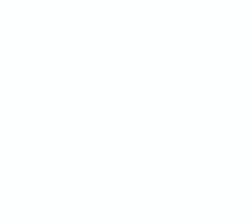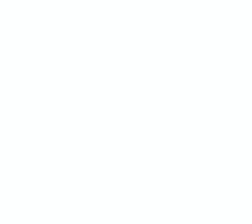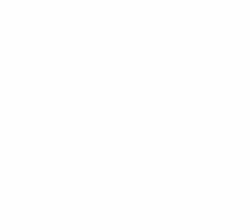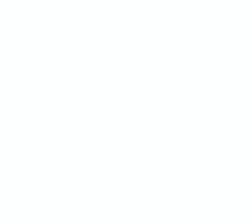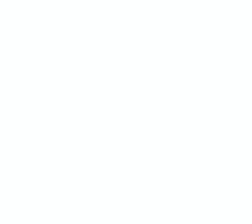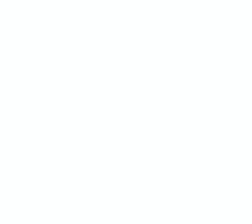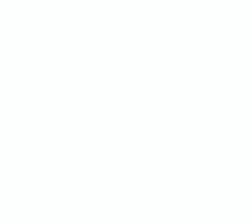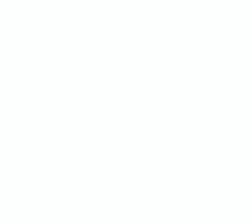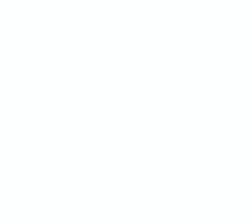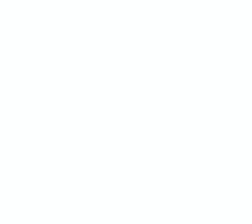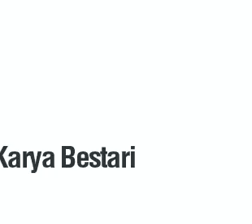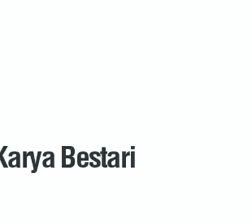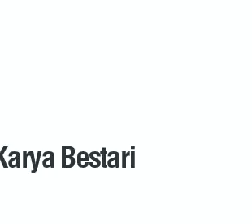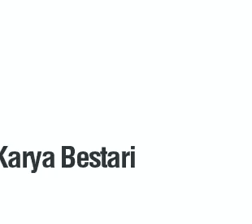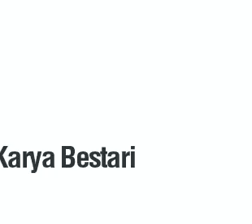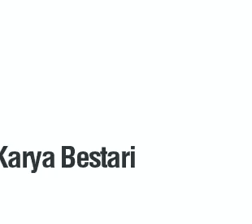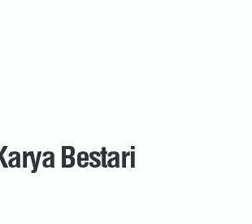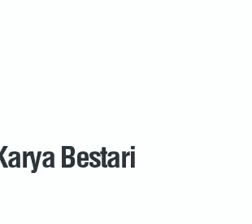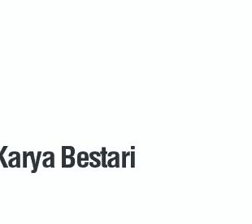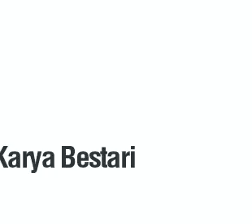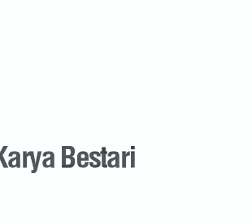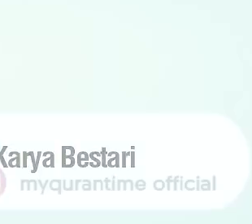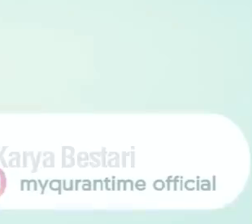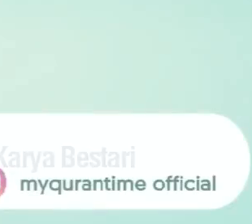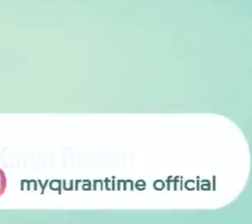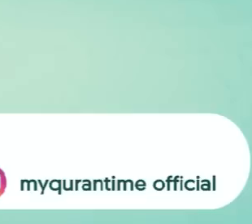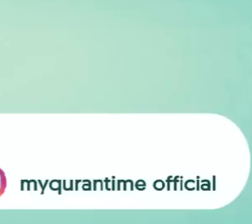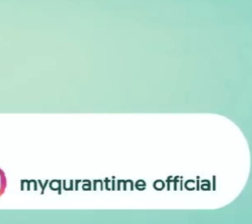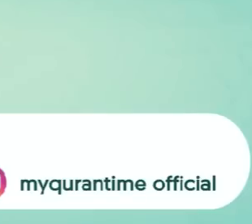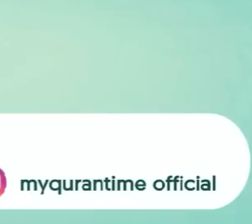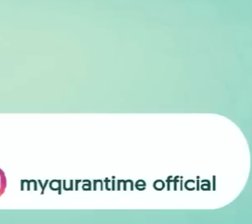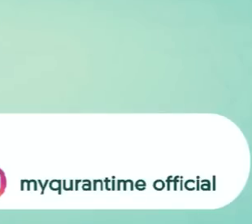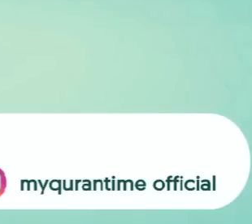أعوذ بالله من الشيطان الرجيم.